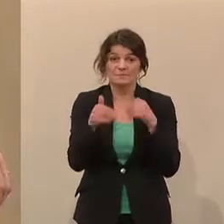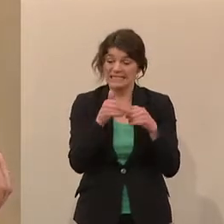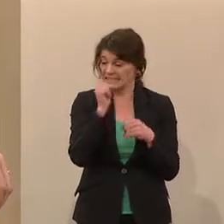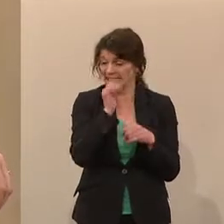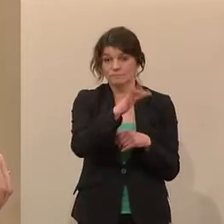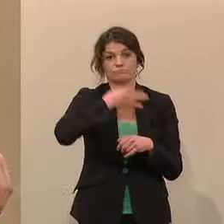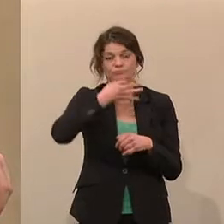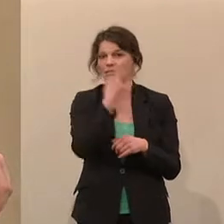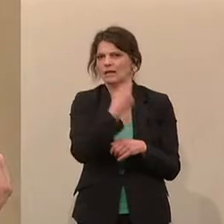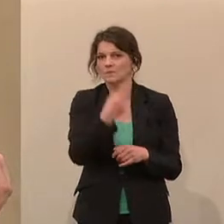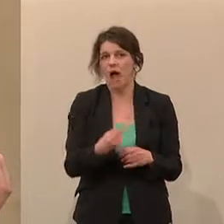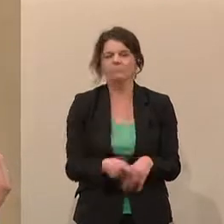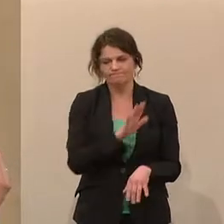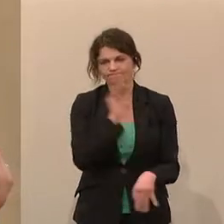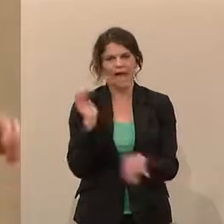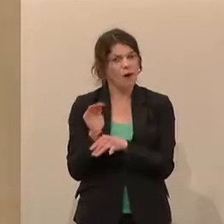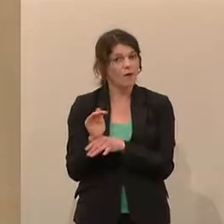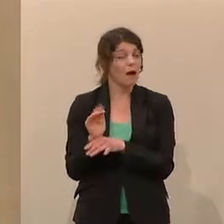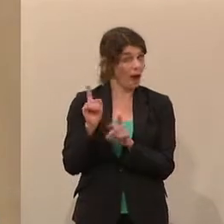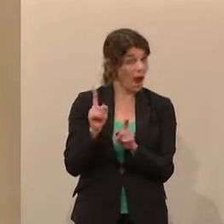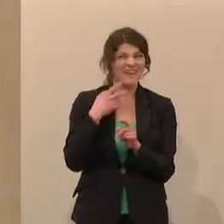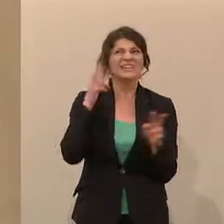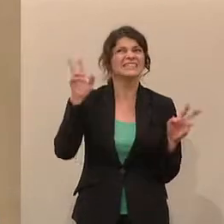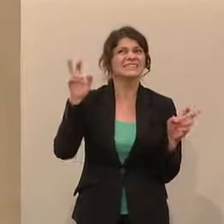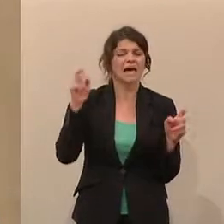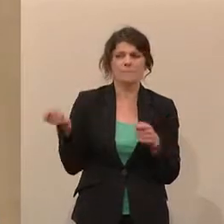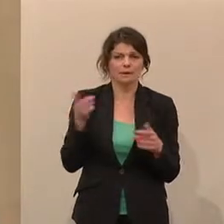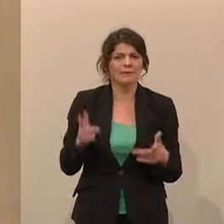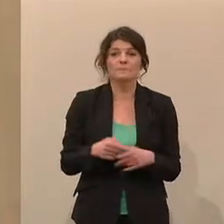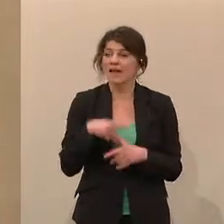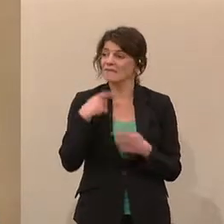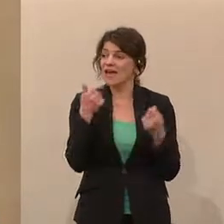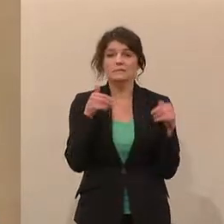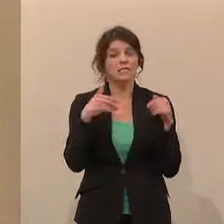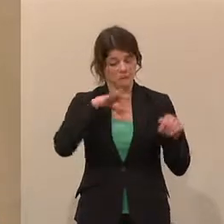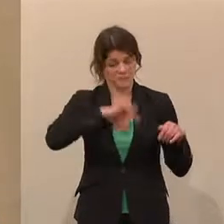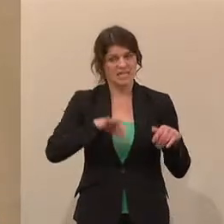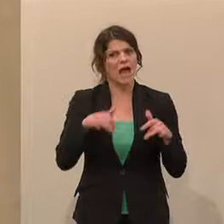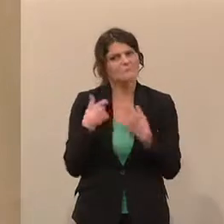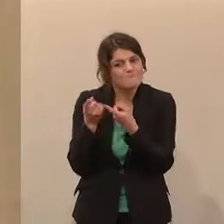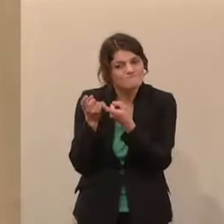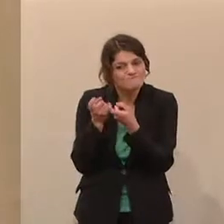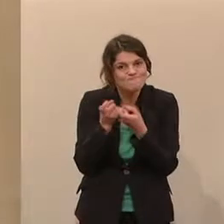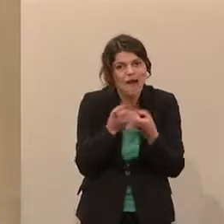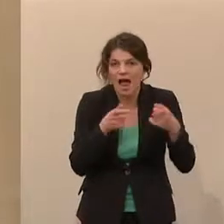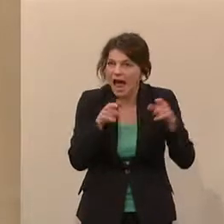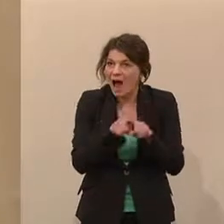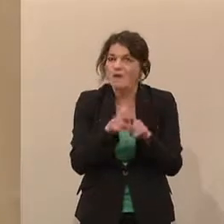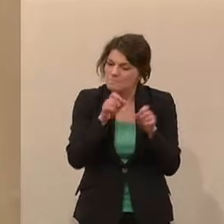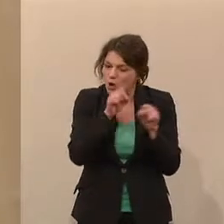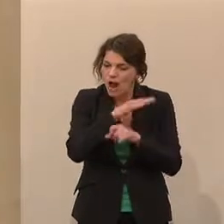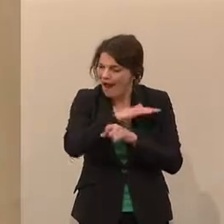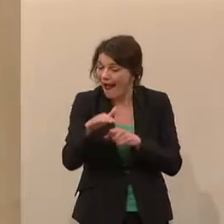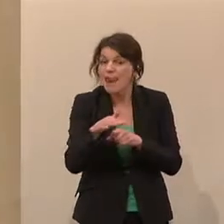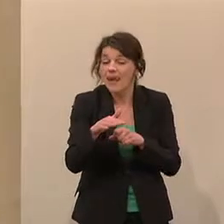in seiner rede gesagt dass eigentlich seine aufgabe wäre und das möchte ich zitieren als finanzminister habe ich die pflicht anreize dafür zu schaffen dass möglichst alle in